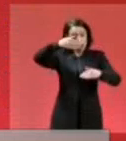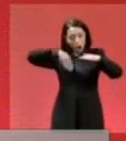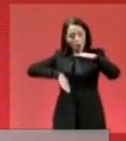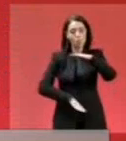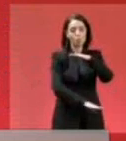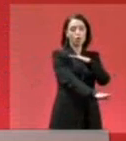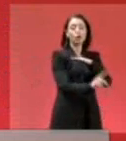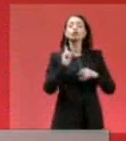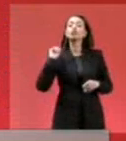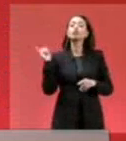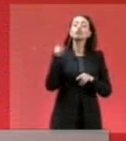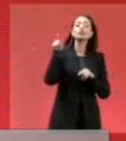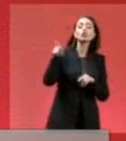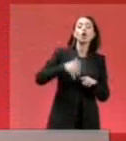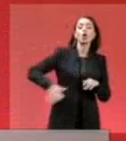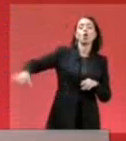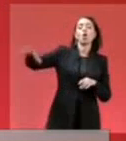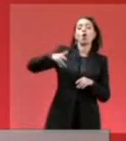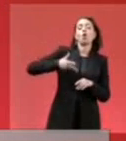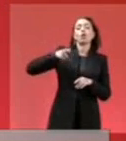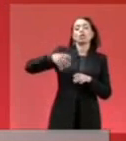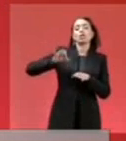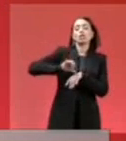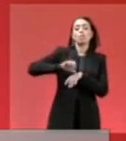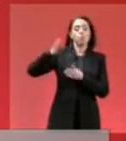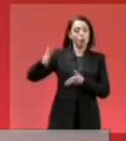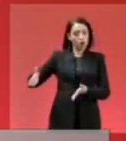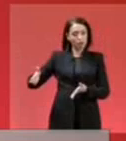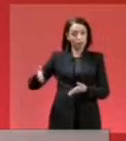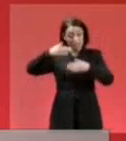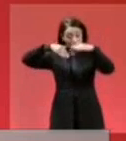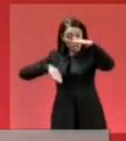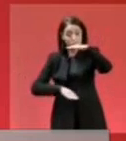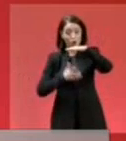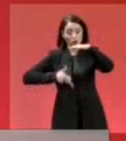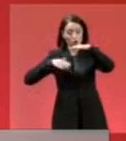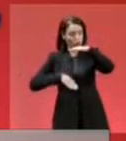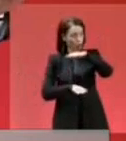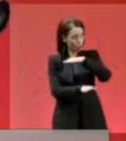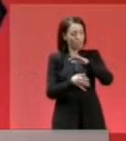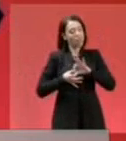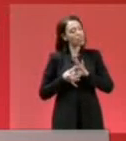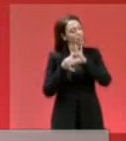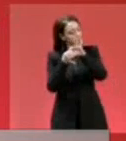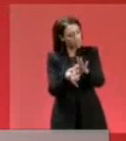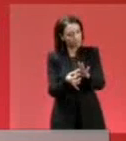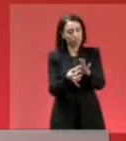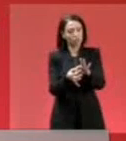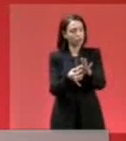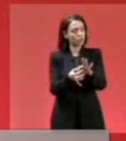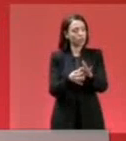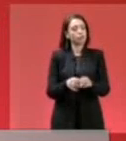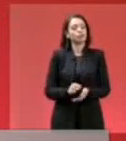υπογειοποιημένο σε ολόκληρο τον αστικό ιστό της πόλης. Η υπογειοποίηση θα συνεχιστεί.